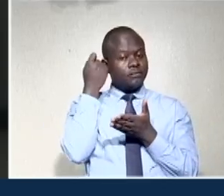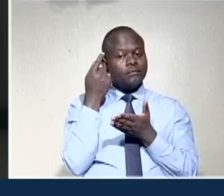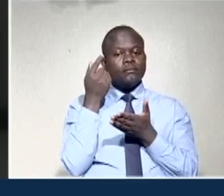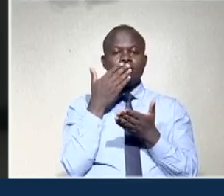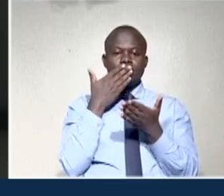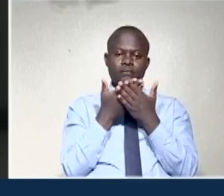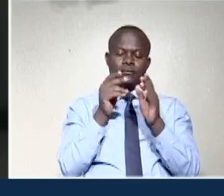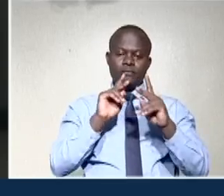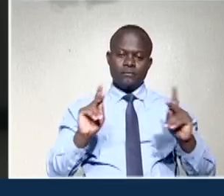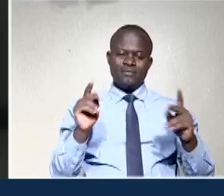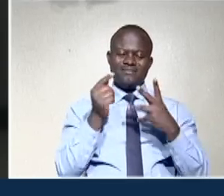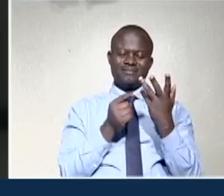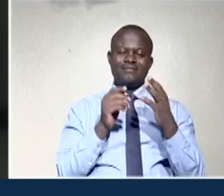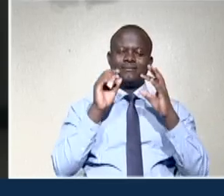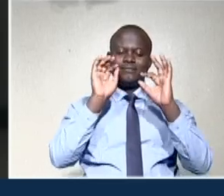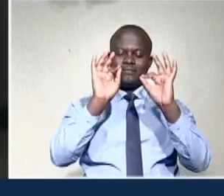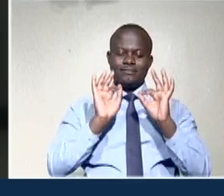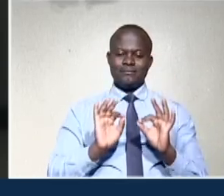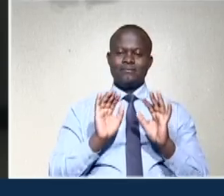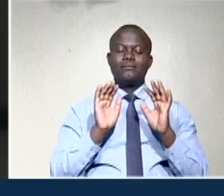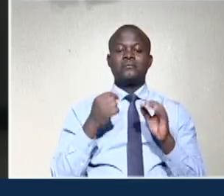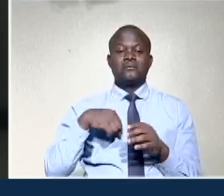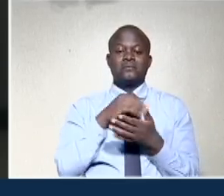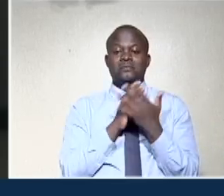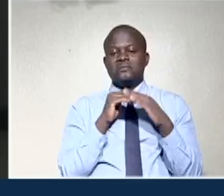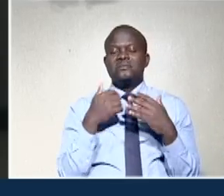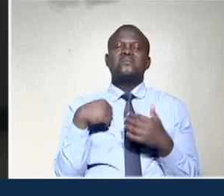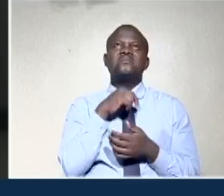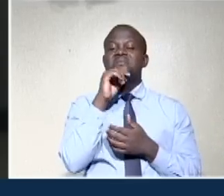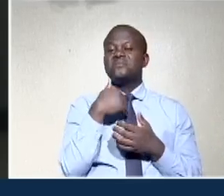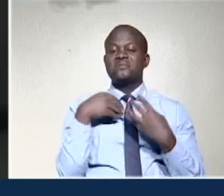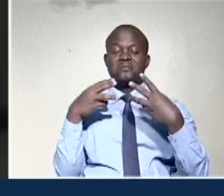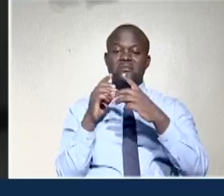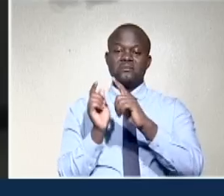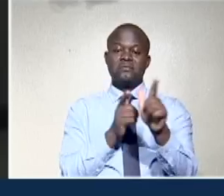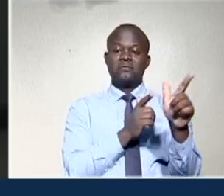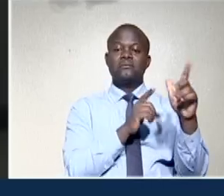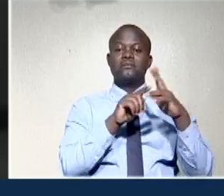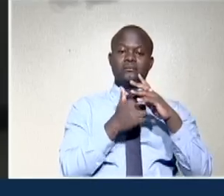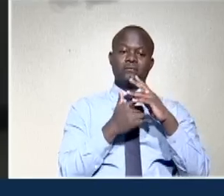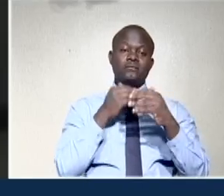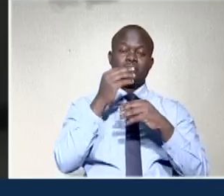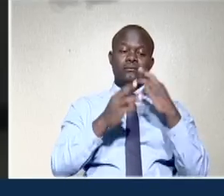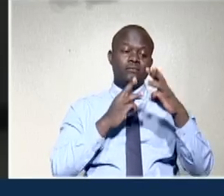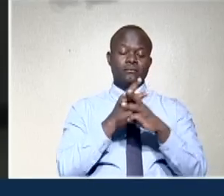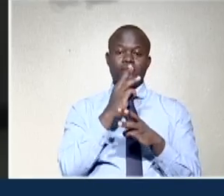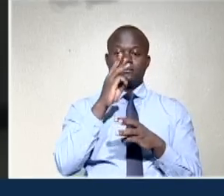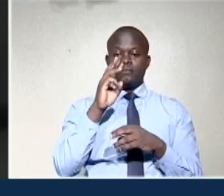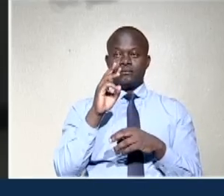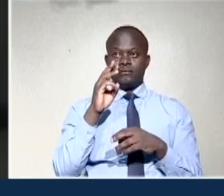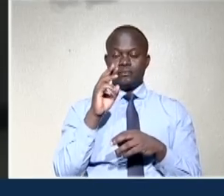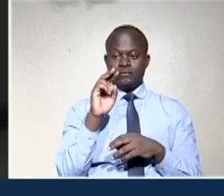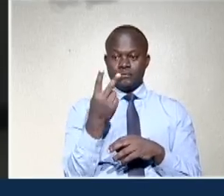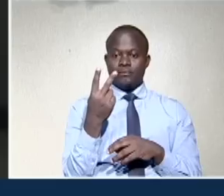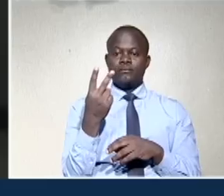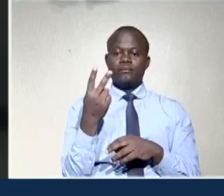kurushaho ko amahoro ari ikintu ntagereranywa. Mu buryo bumwe twaratese kubera ko tutigeze tugira intambara nyinshi kuva intambara kabiri y'isi yarangira, ariko ibyo siko byagenze